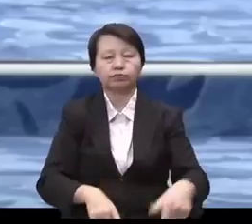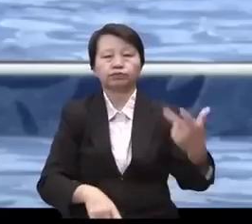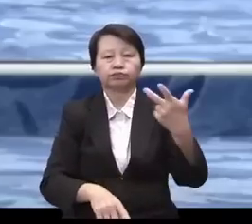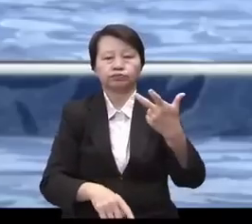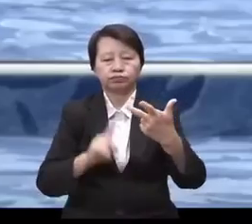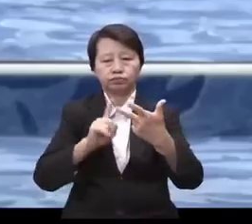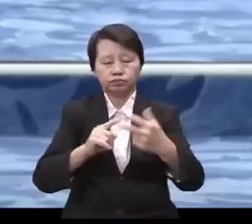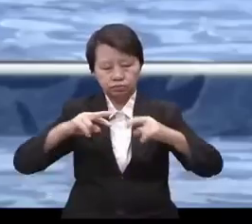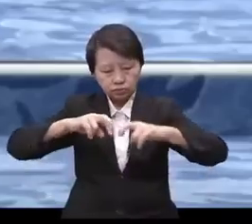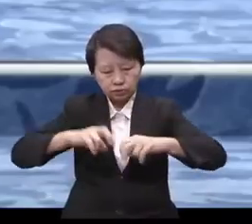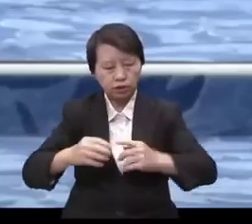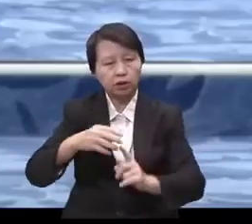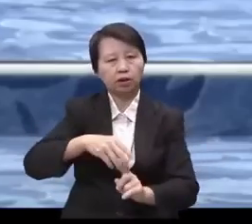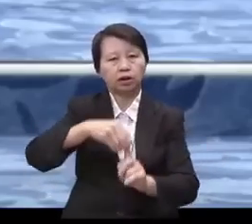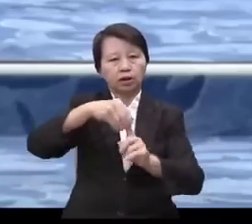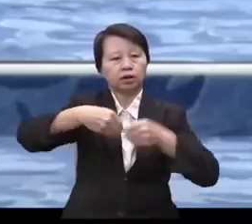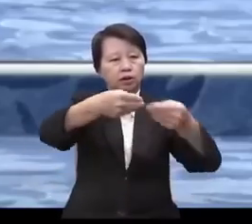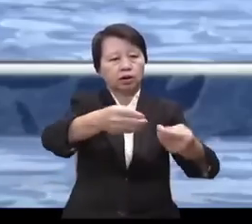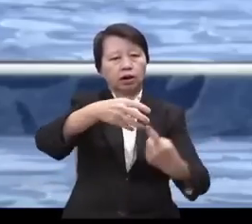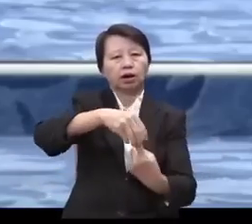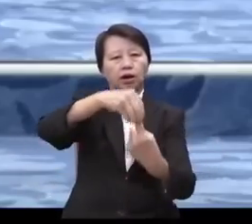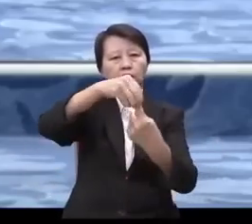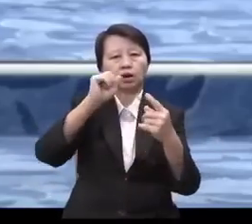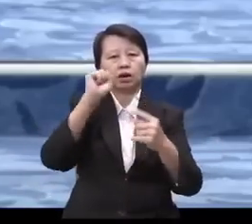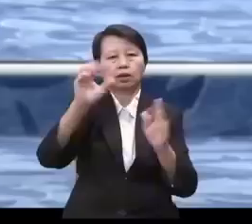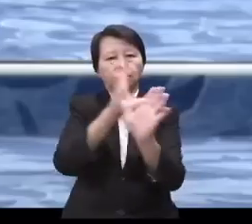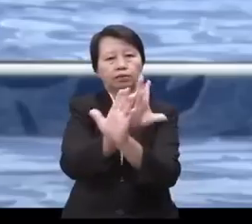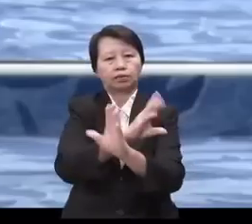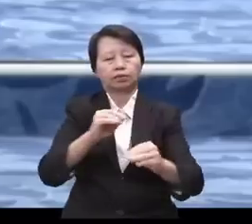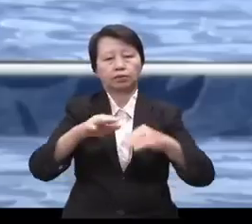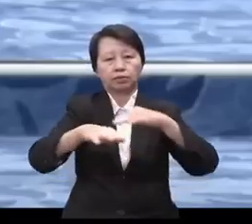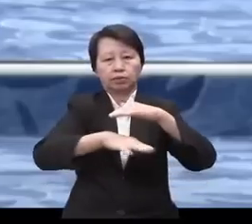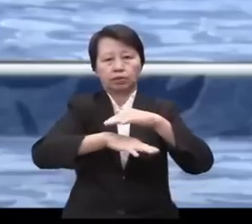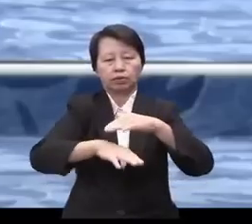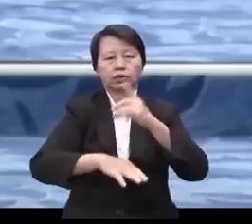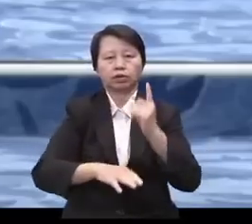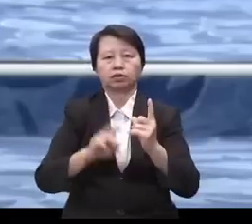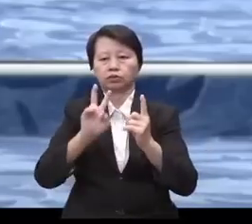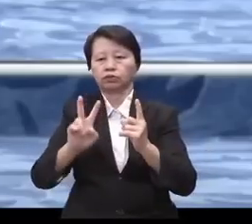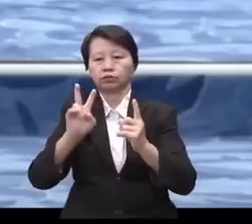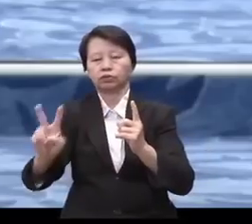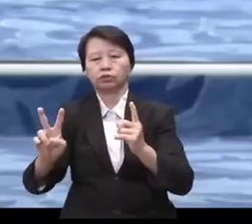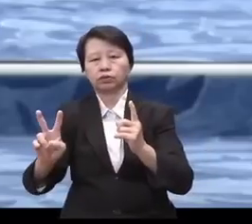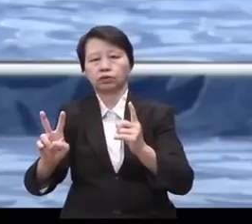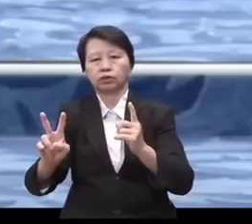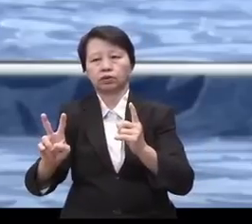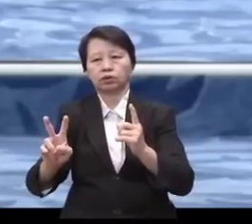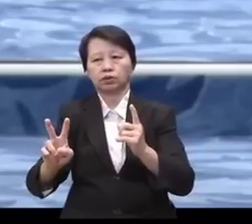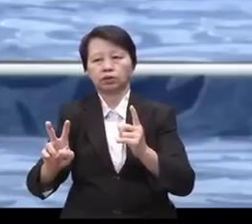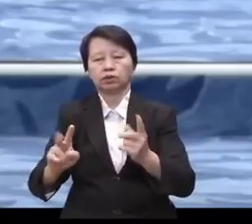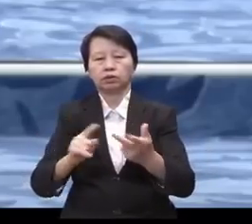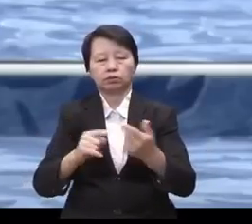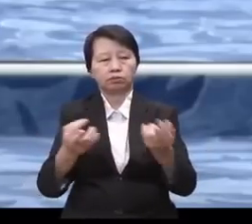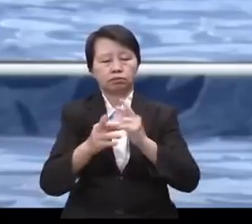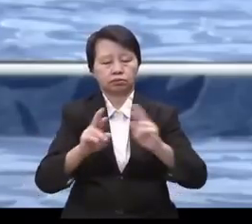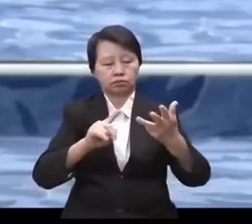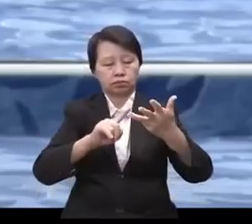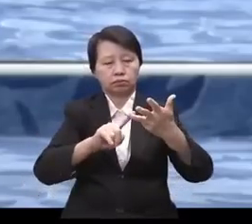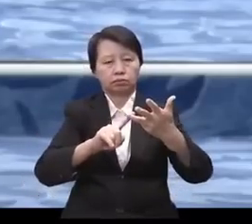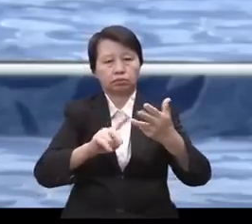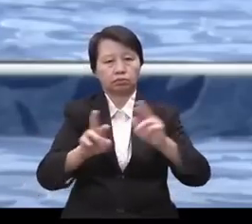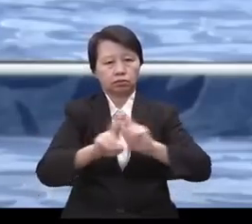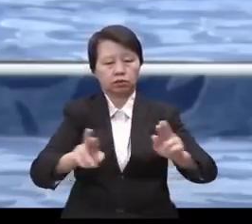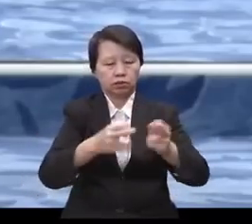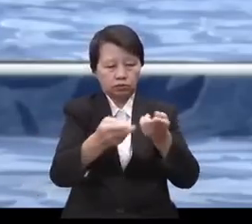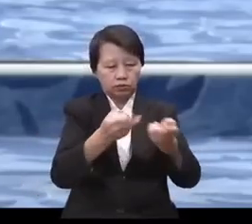semula pemberian khas bagi negeri Sabah dan Sarawak di bawah perkara 112D. Penyediaan garis panduan khas